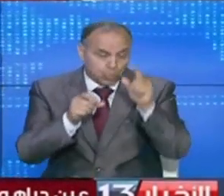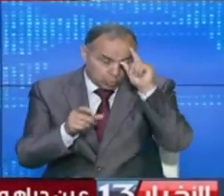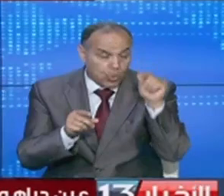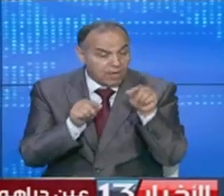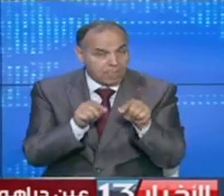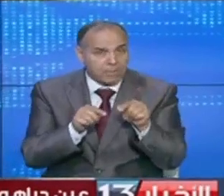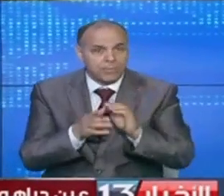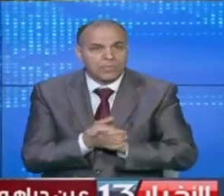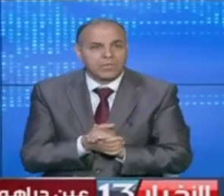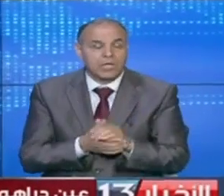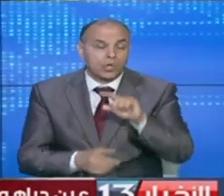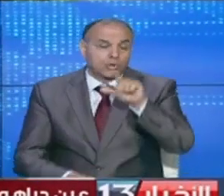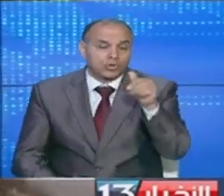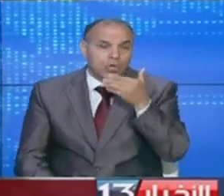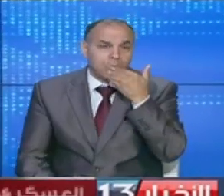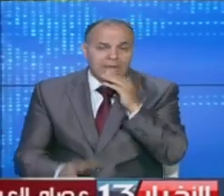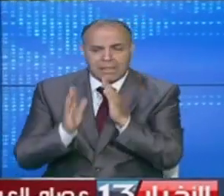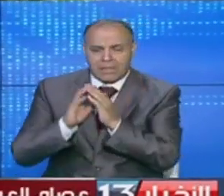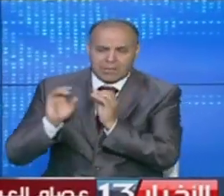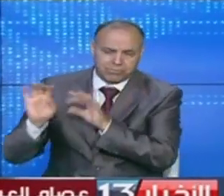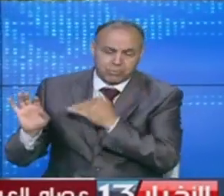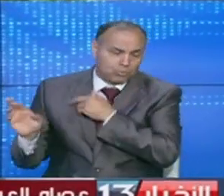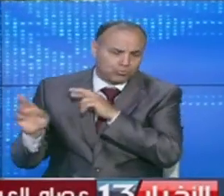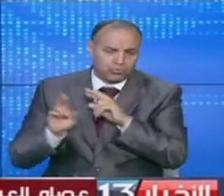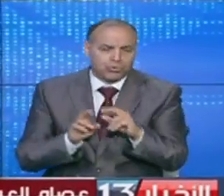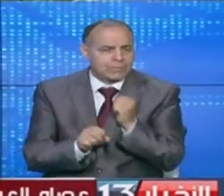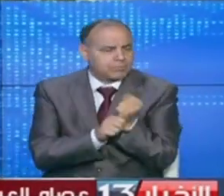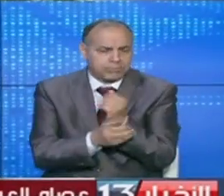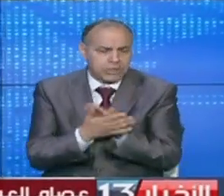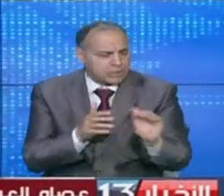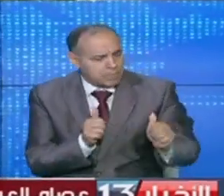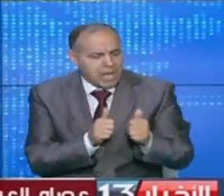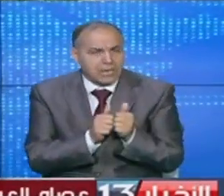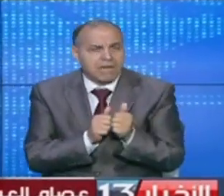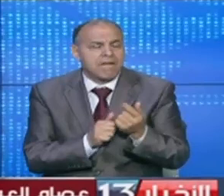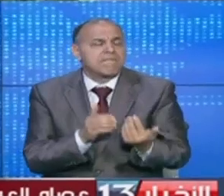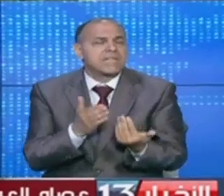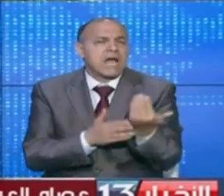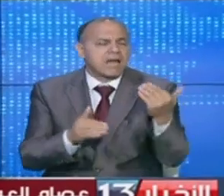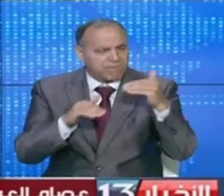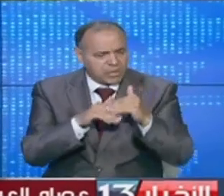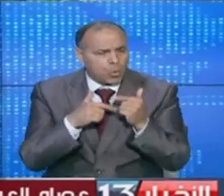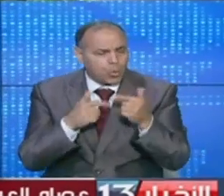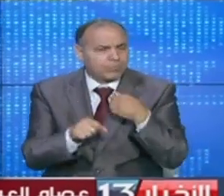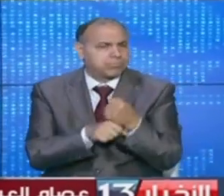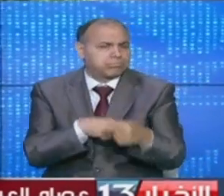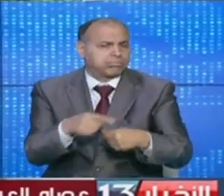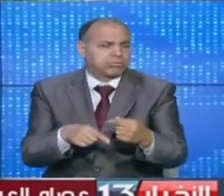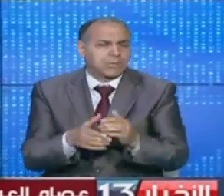اه في شهر رمضان خلو ديارهم انا من في النهار في الليل وخدمه